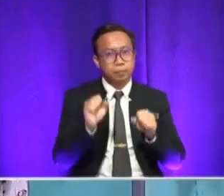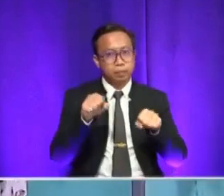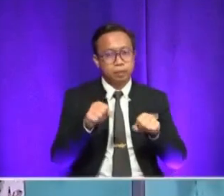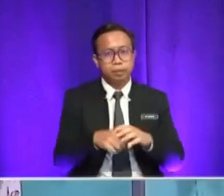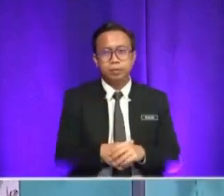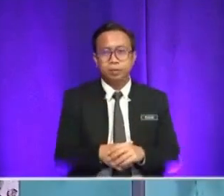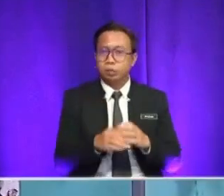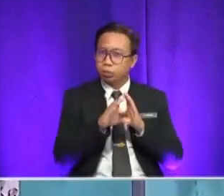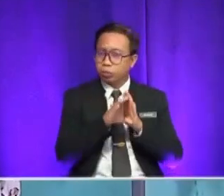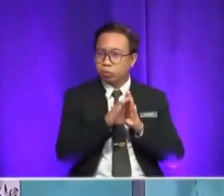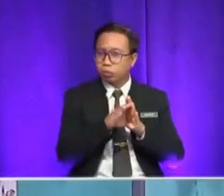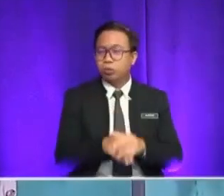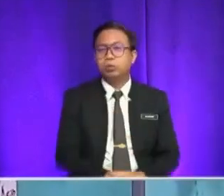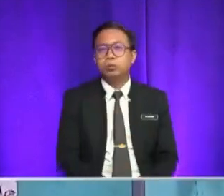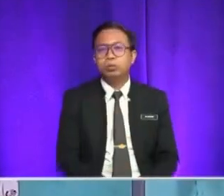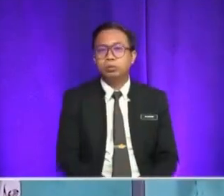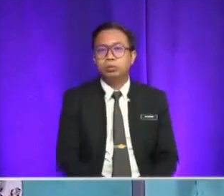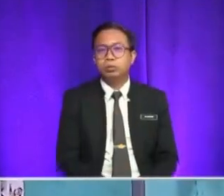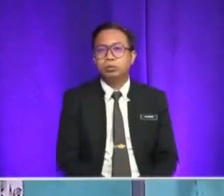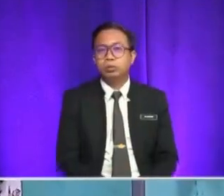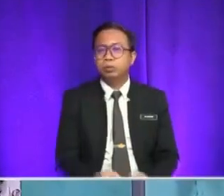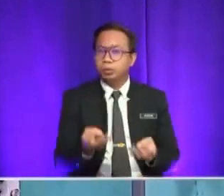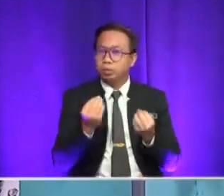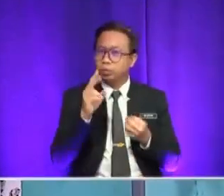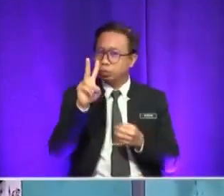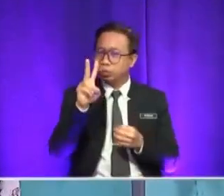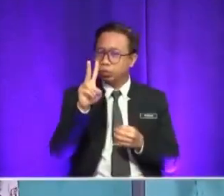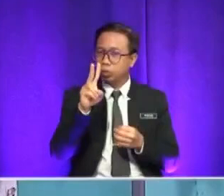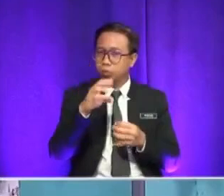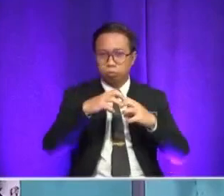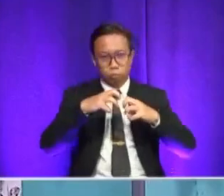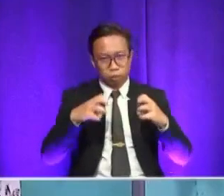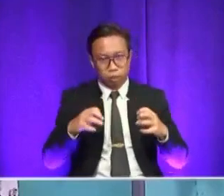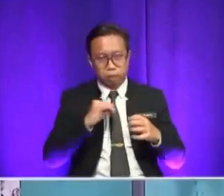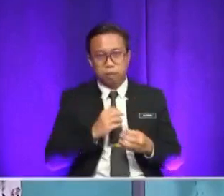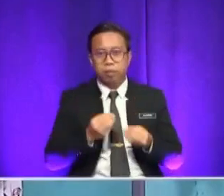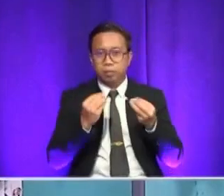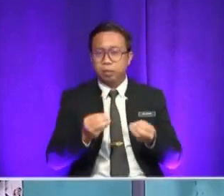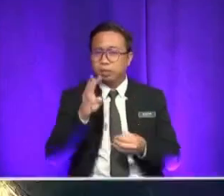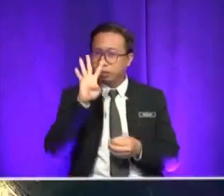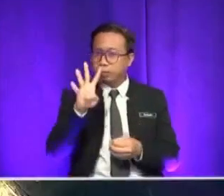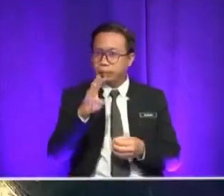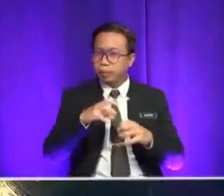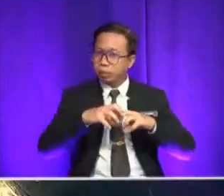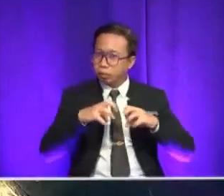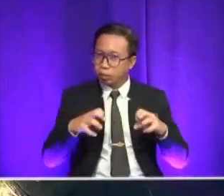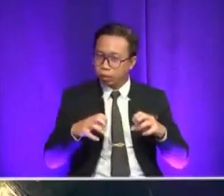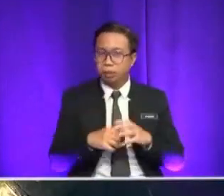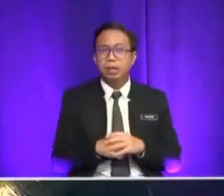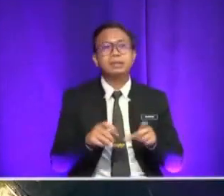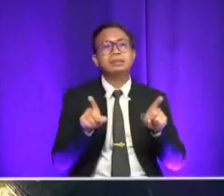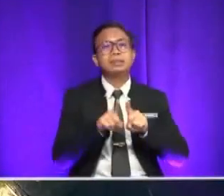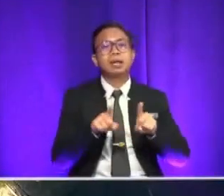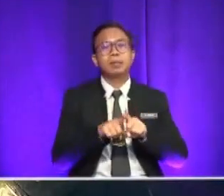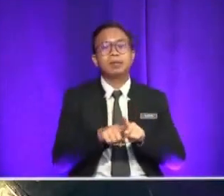Okey, contohlah saya tanya Akmal kan. Akmal nak 2 biji durian. Tapi saya bagi 4 biji durian. Ya Allah, rezeki cikgu. Kan? Samalah